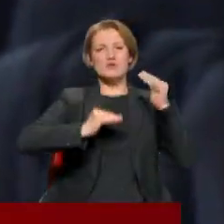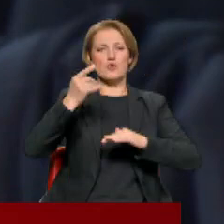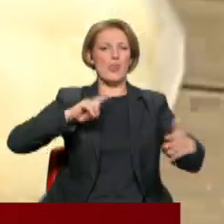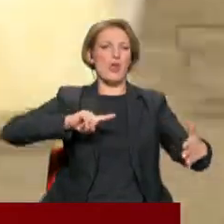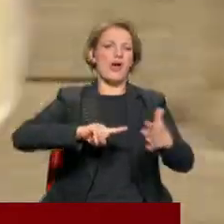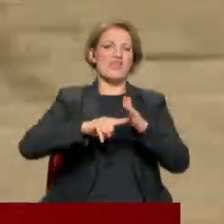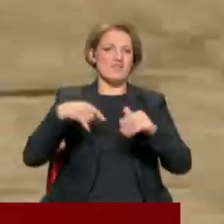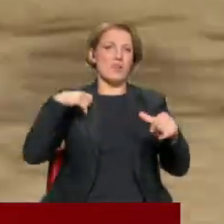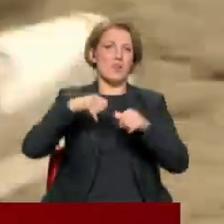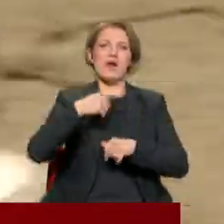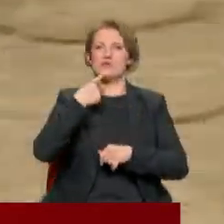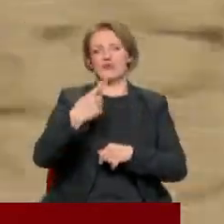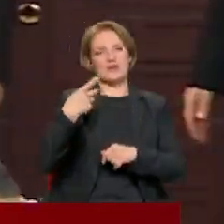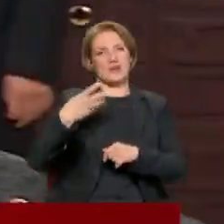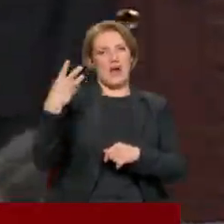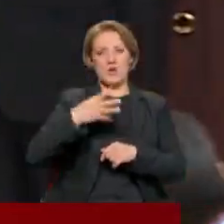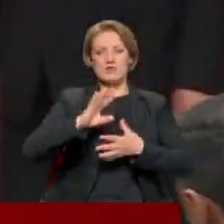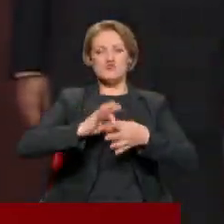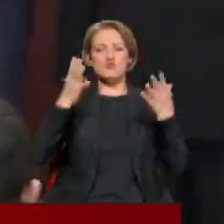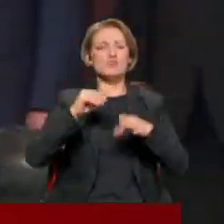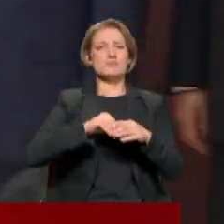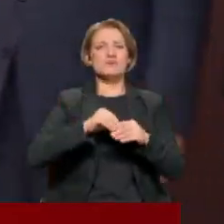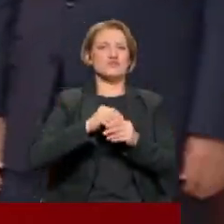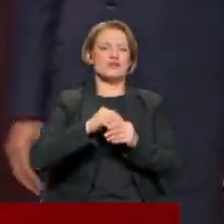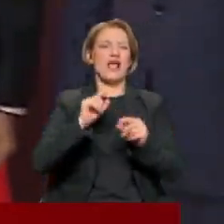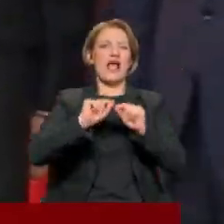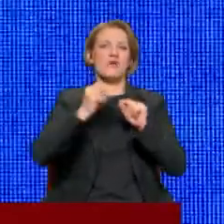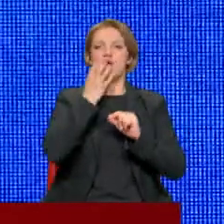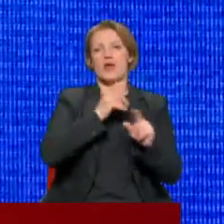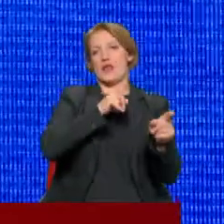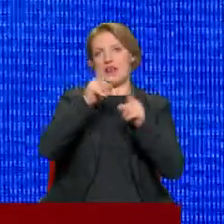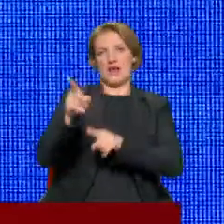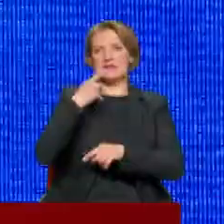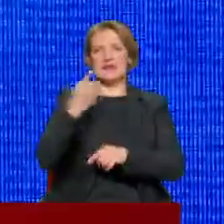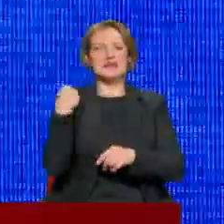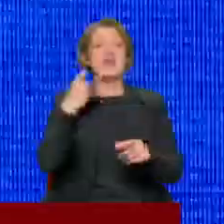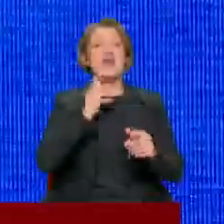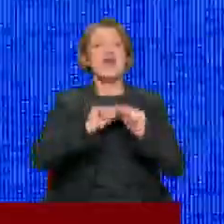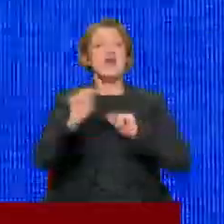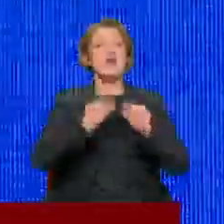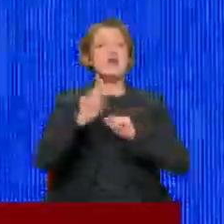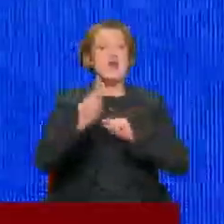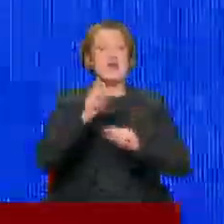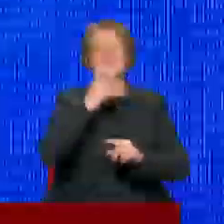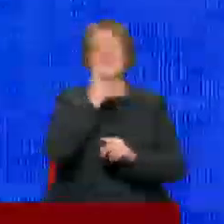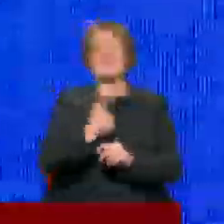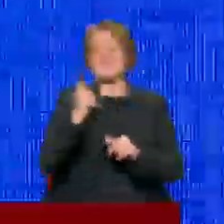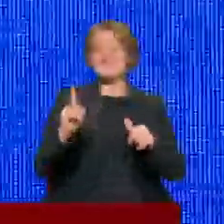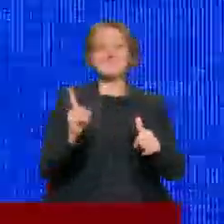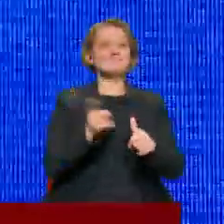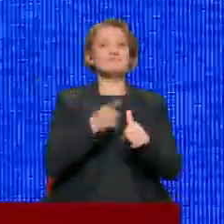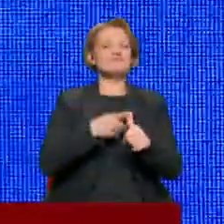yineledi Cumhurbaşkanı Erdoğan çözüm için yeni ekonomi kadrosuna işaret etti Yeni ekonomi kadromuzun da 1